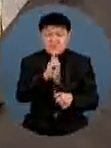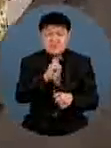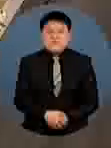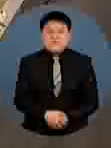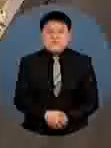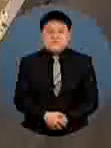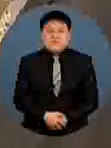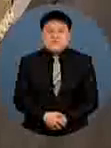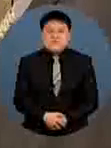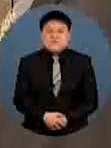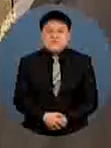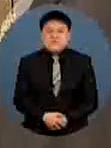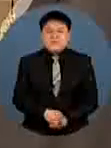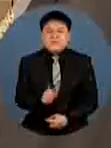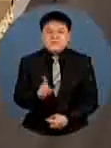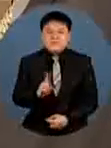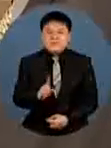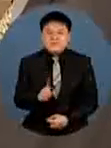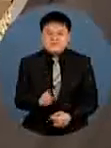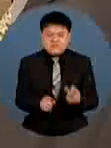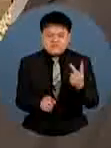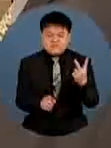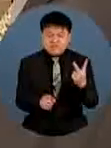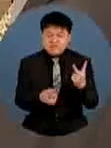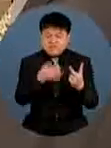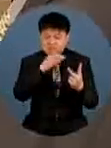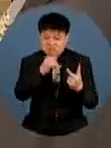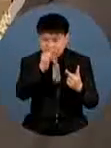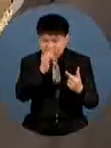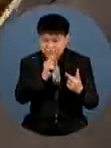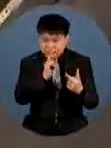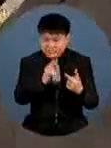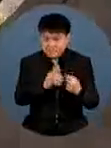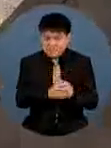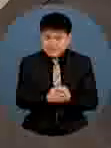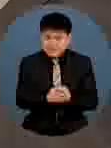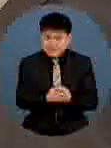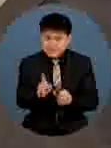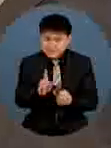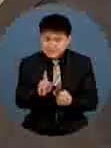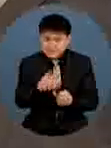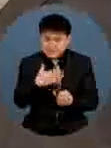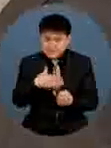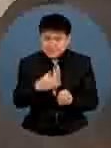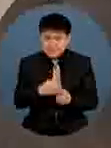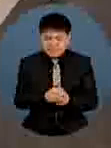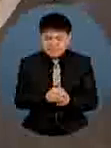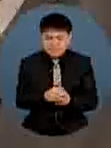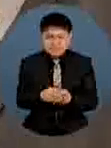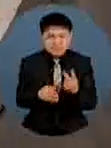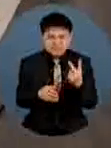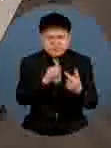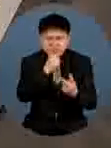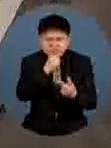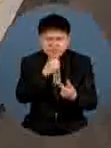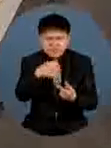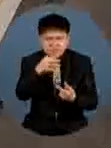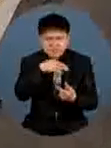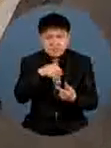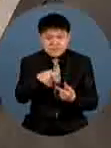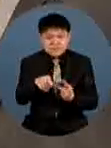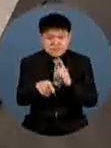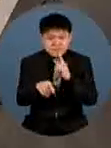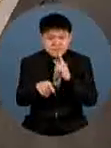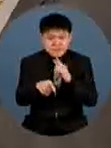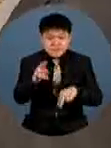네. 이걸로서 일단 두 집을 득을 봐서 이제 두집 득을 보는 장면을 보셨습니다만 바둑은